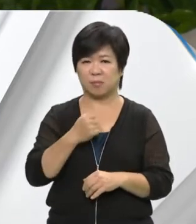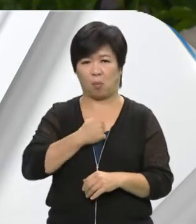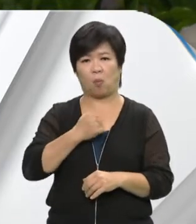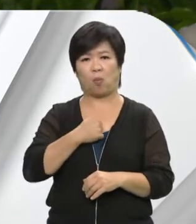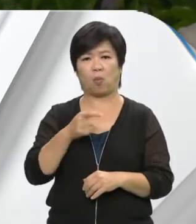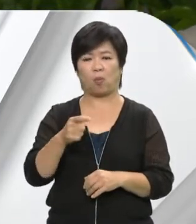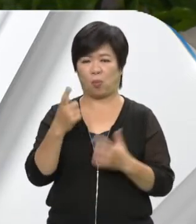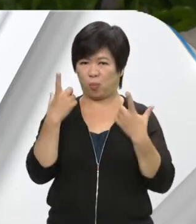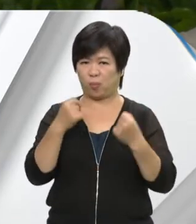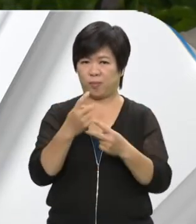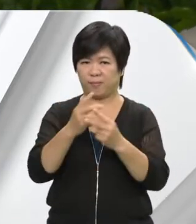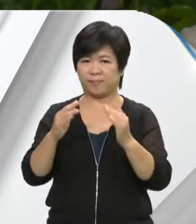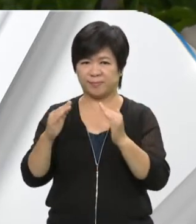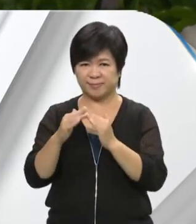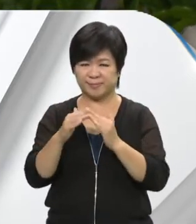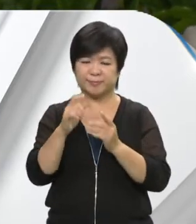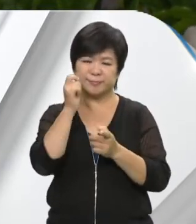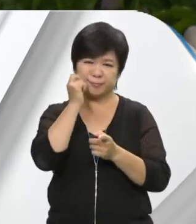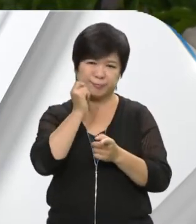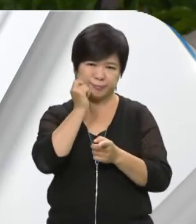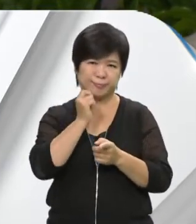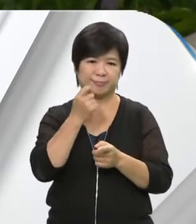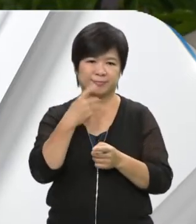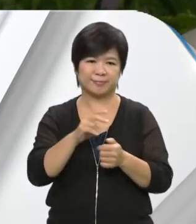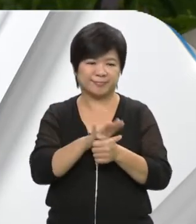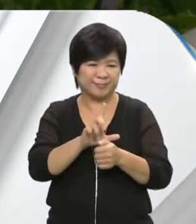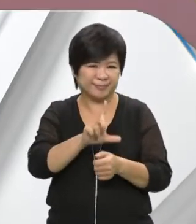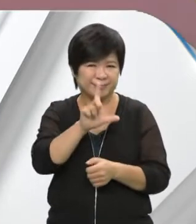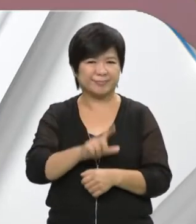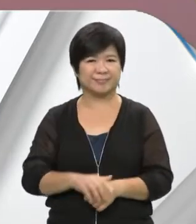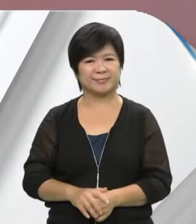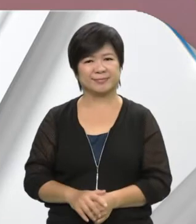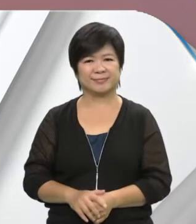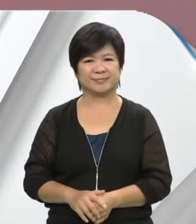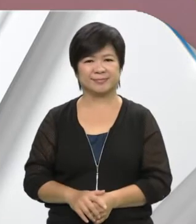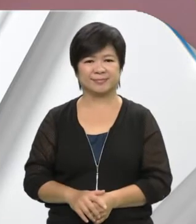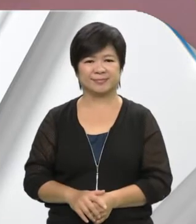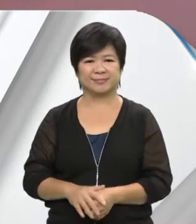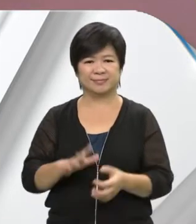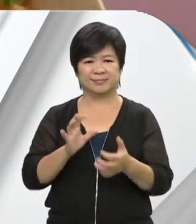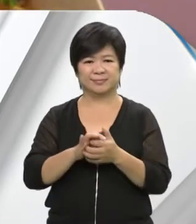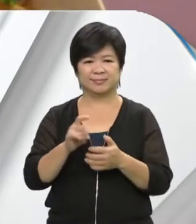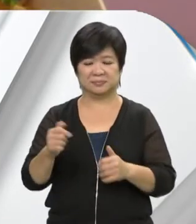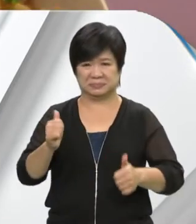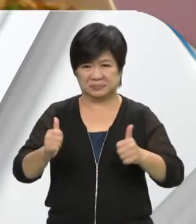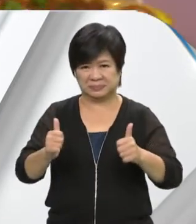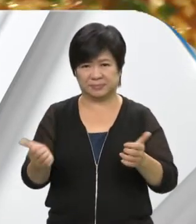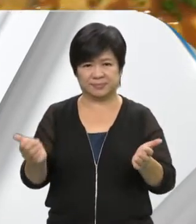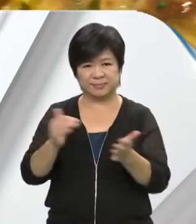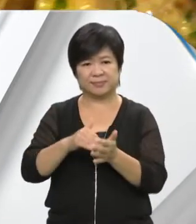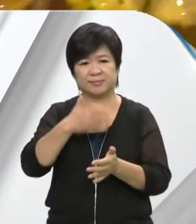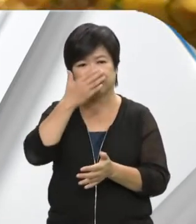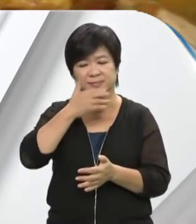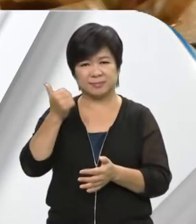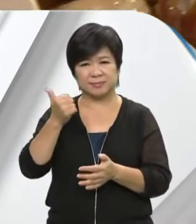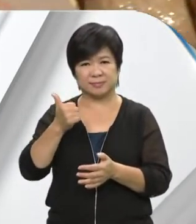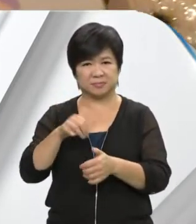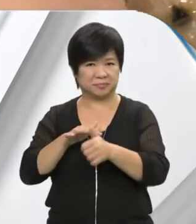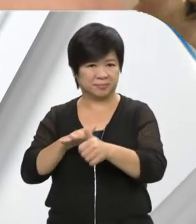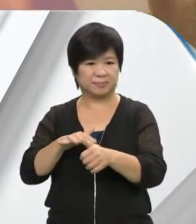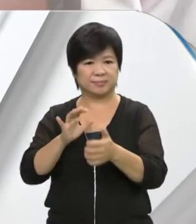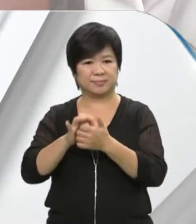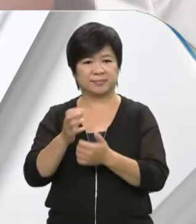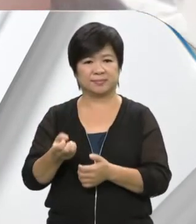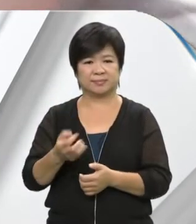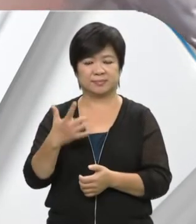客家，认同客家，甚至是爱上客家。 今年经过吉的行政由彭俊杰主持设计的法律转身